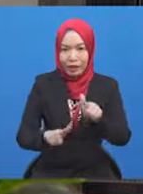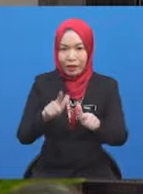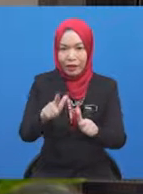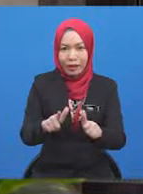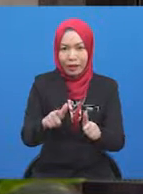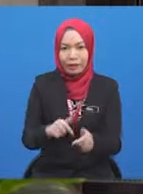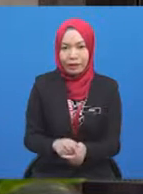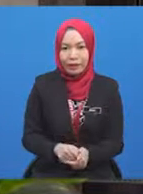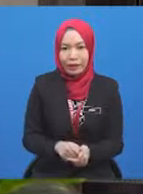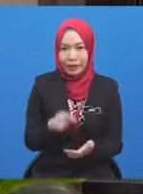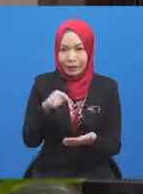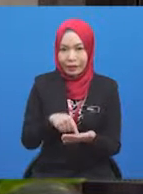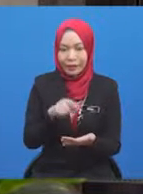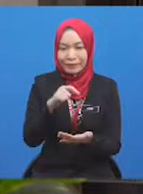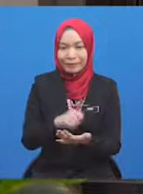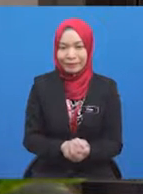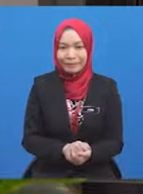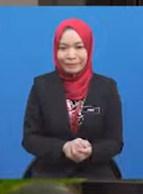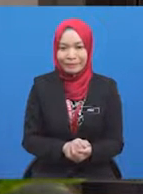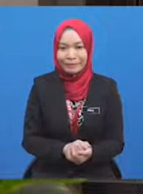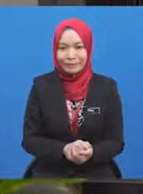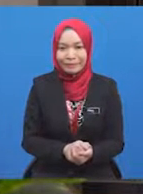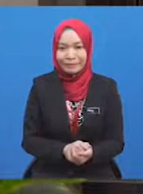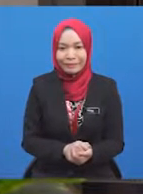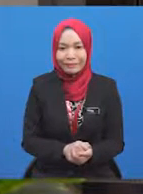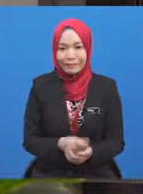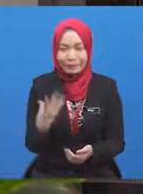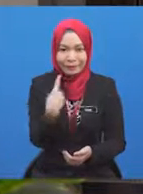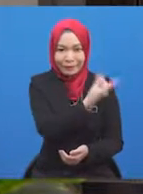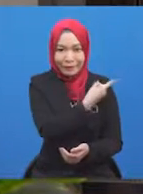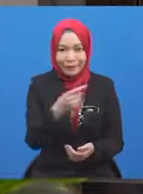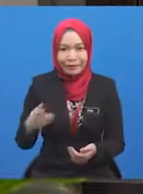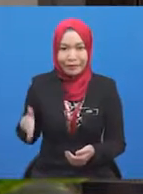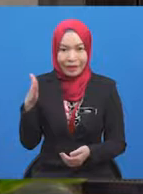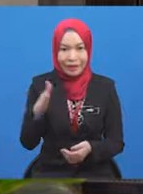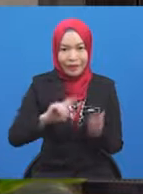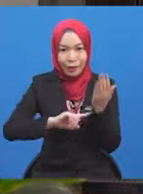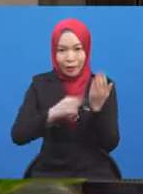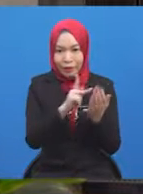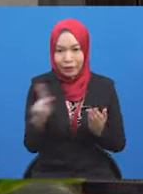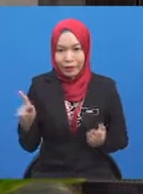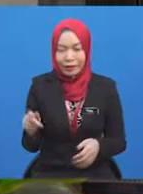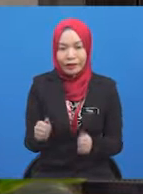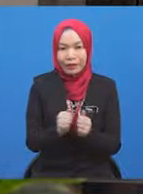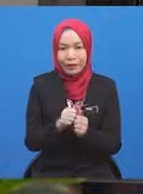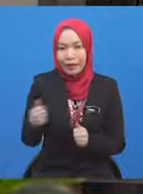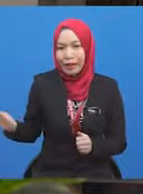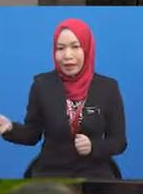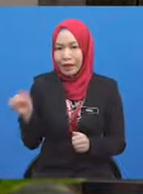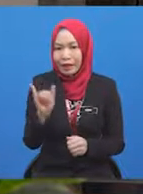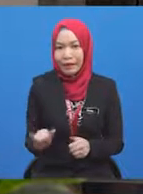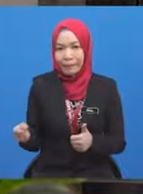langkah-langkah yang ditunjukkan selepas ini. Kita akan mulakan dengan tool yang pertama,